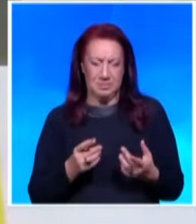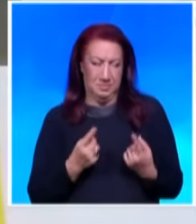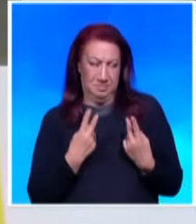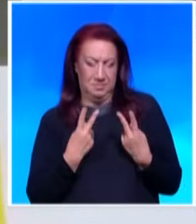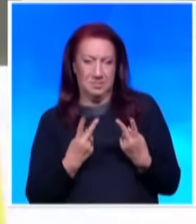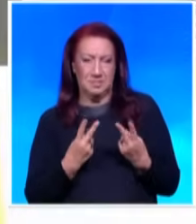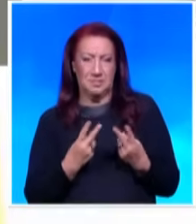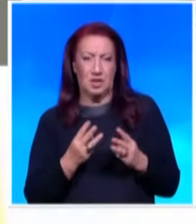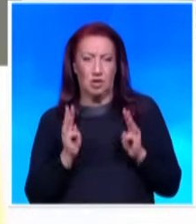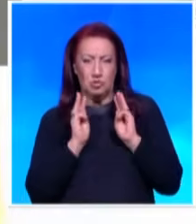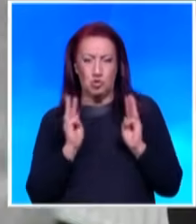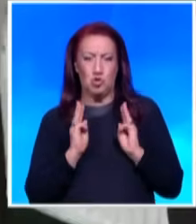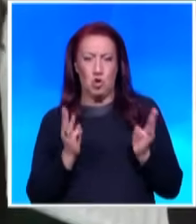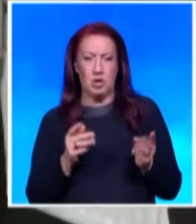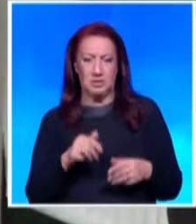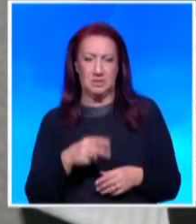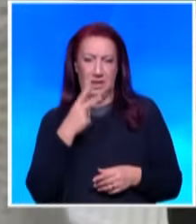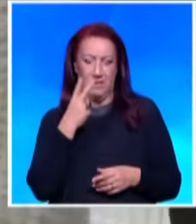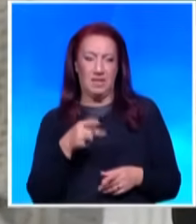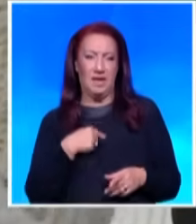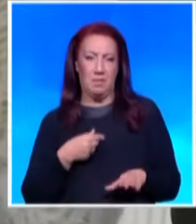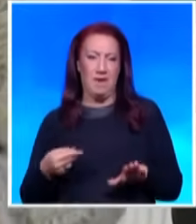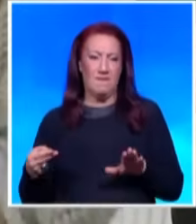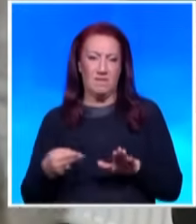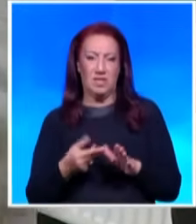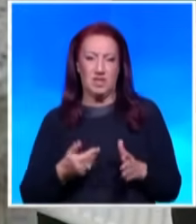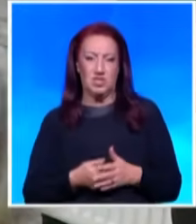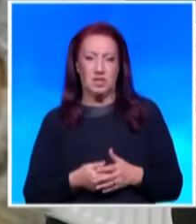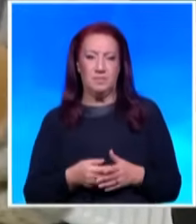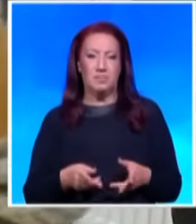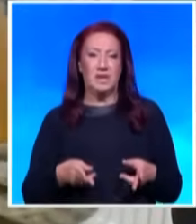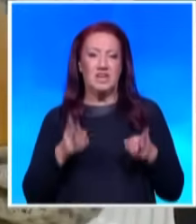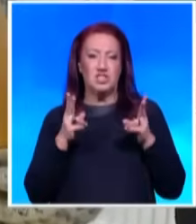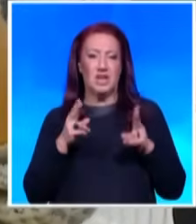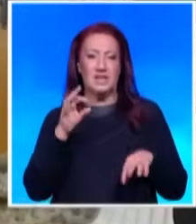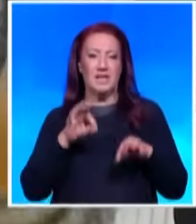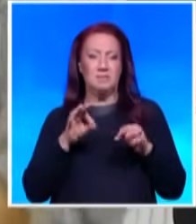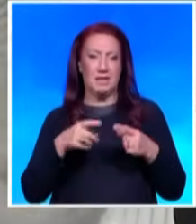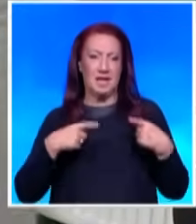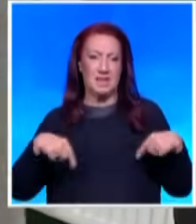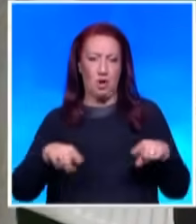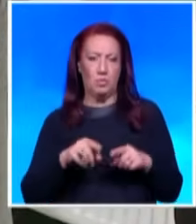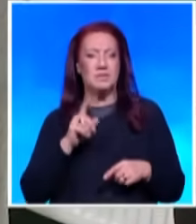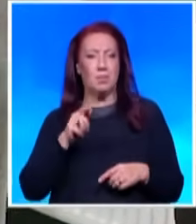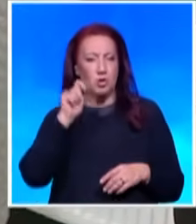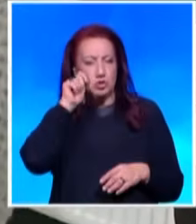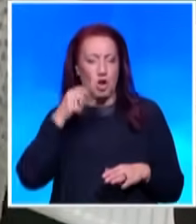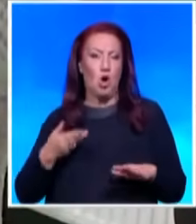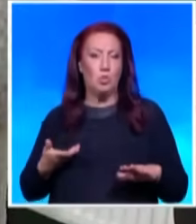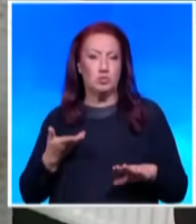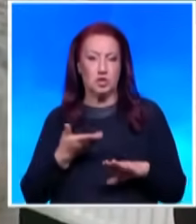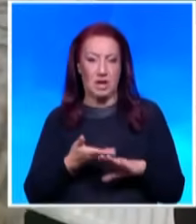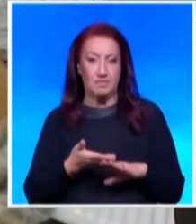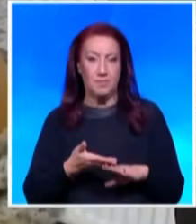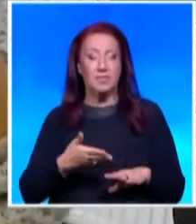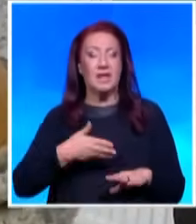сега видяхме човешката флашка. Решението на избирателните комисии вече може да бъде обжалвано. Иск за касиране на вота